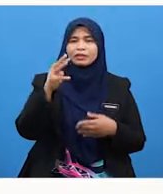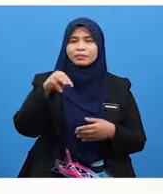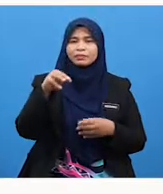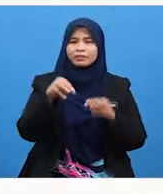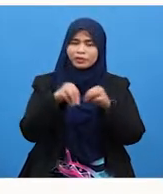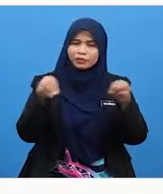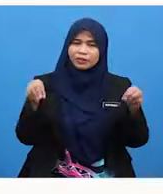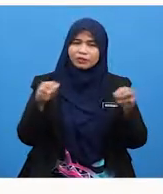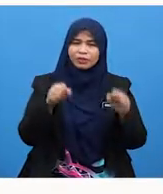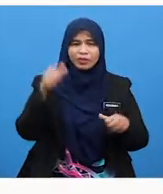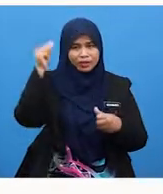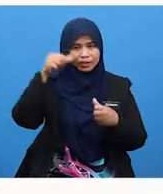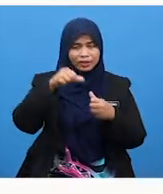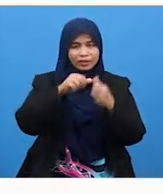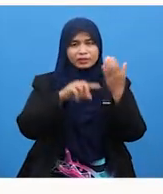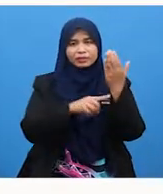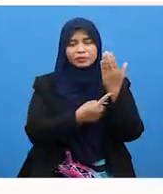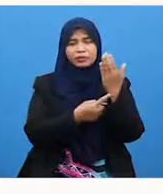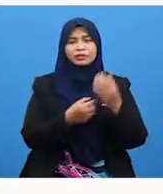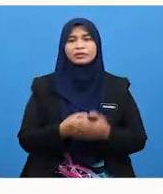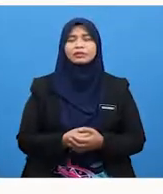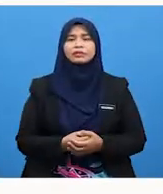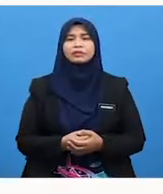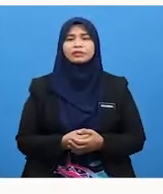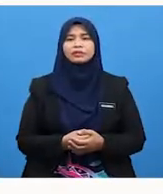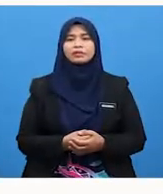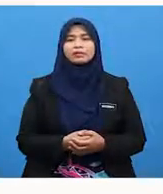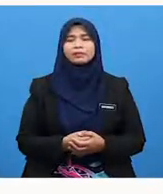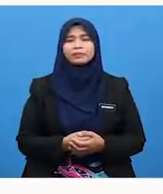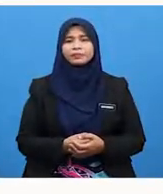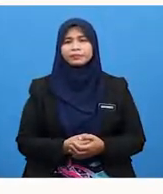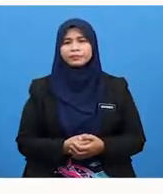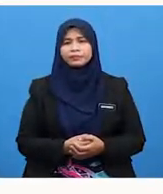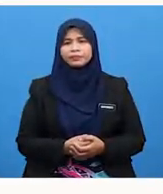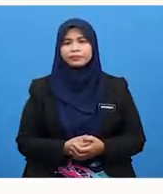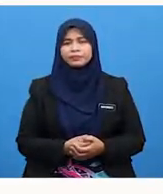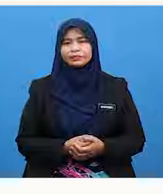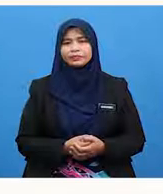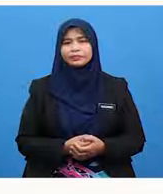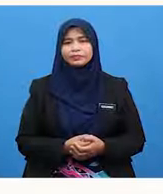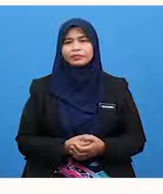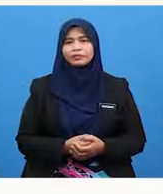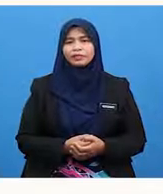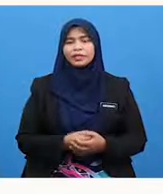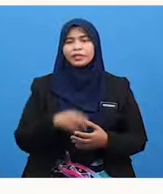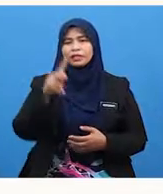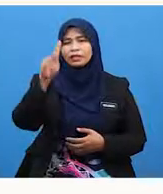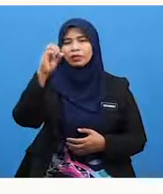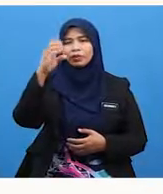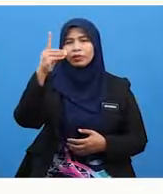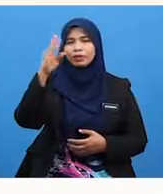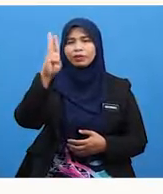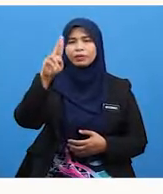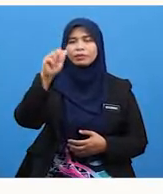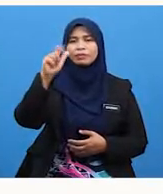boleh ingat semula pengenalan pembundaran nombor dan kod Braille nombor yang